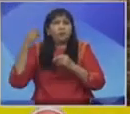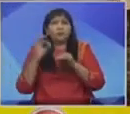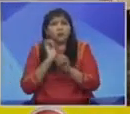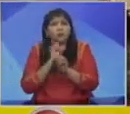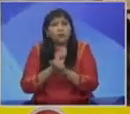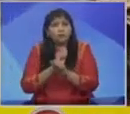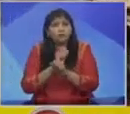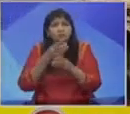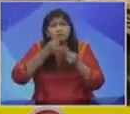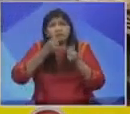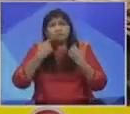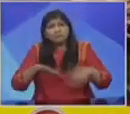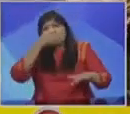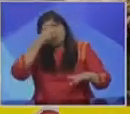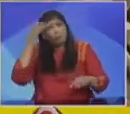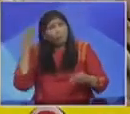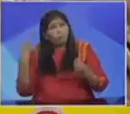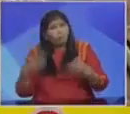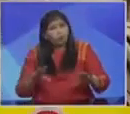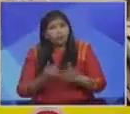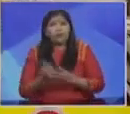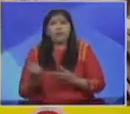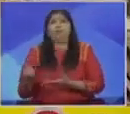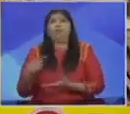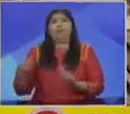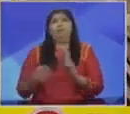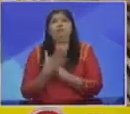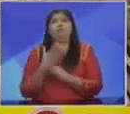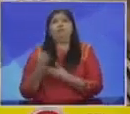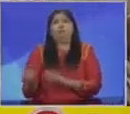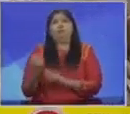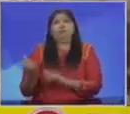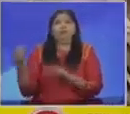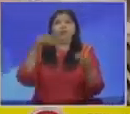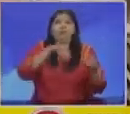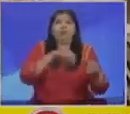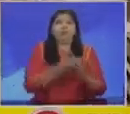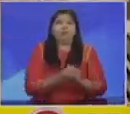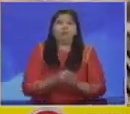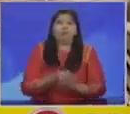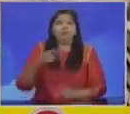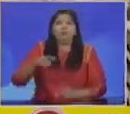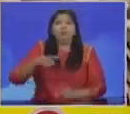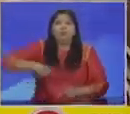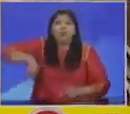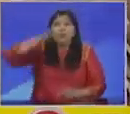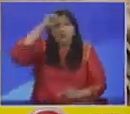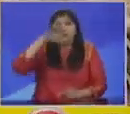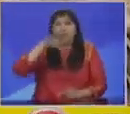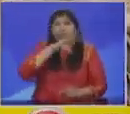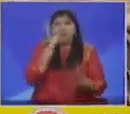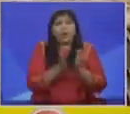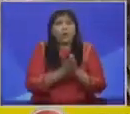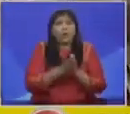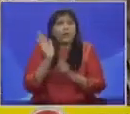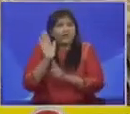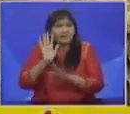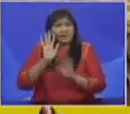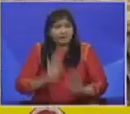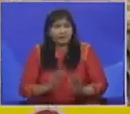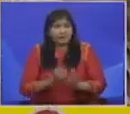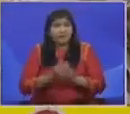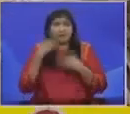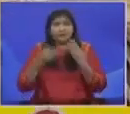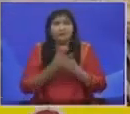कला को भी एक नई ताकत मिली है। साथियों, देश भर में ऐसे कई उदाहरण हैं